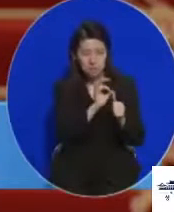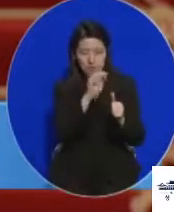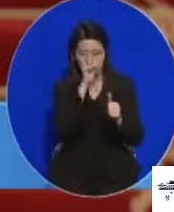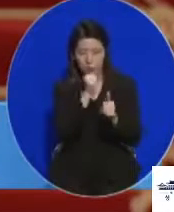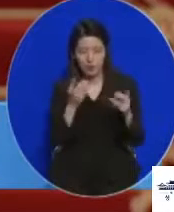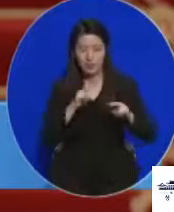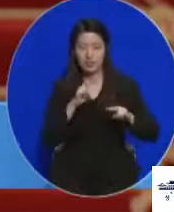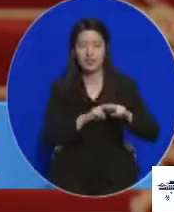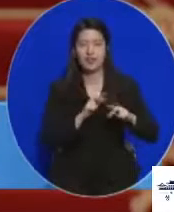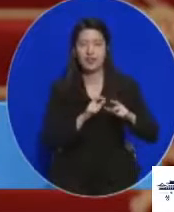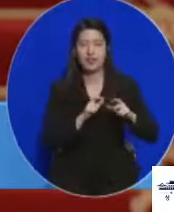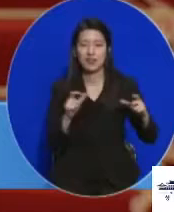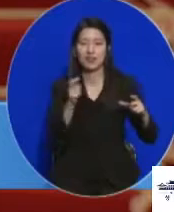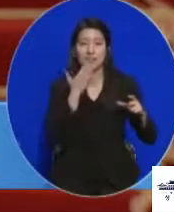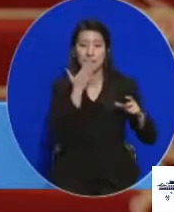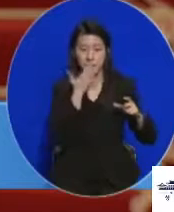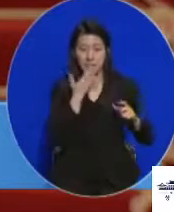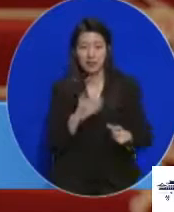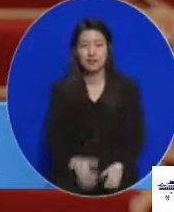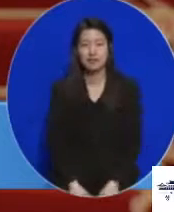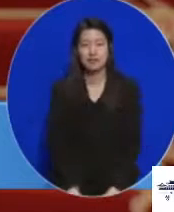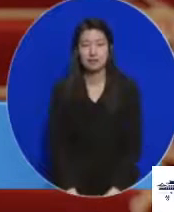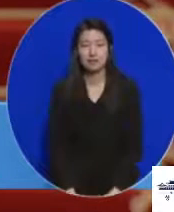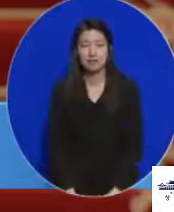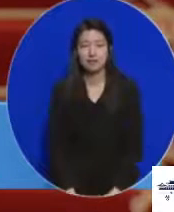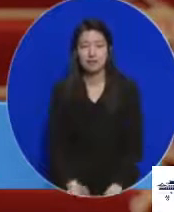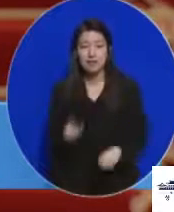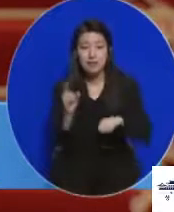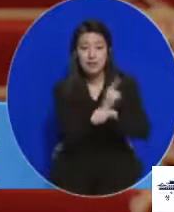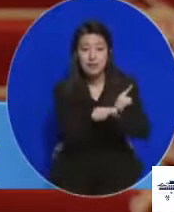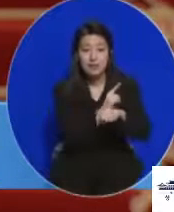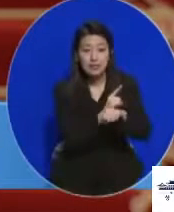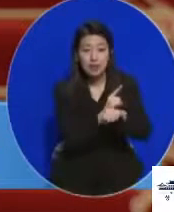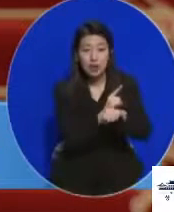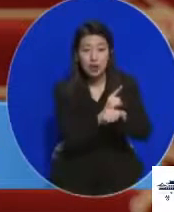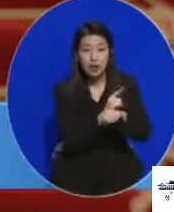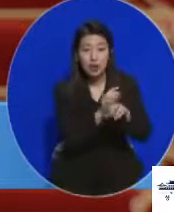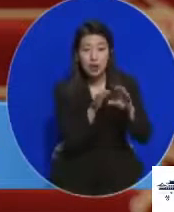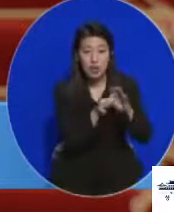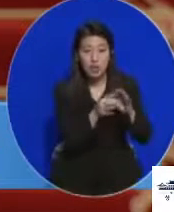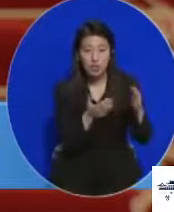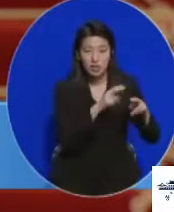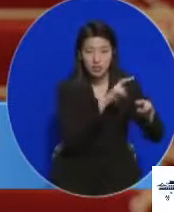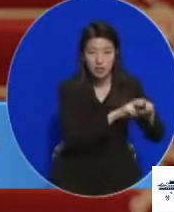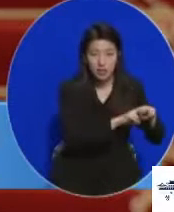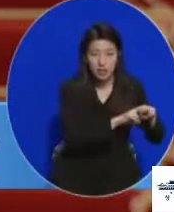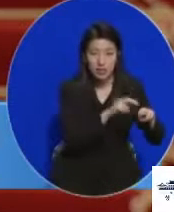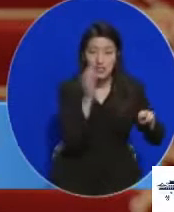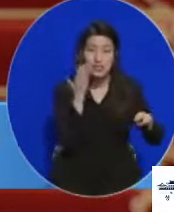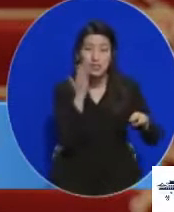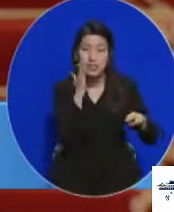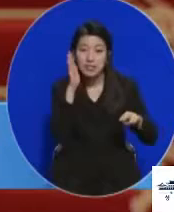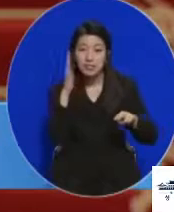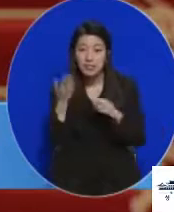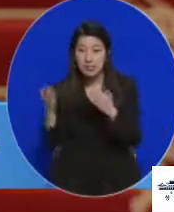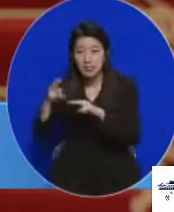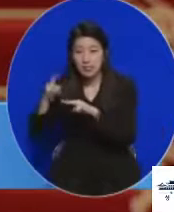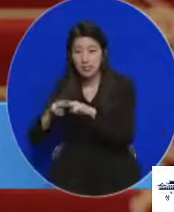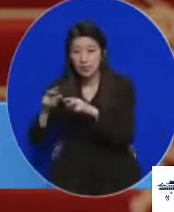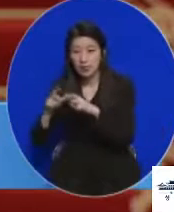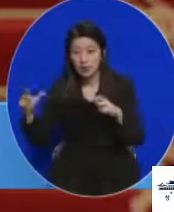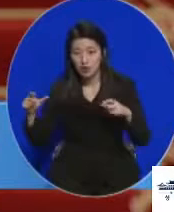창출될 것입니다 디지털 you'd 일과 그린 you'd 일은 국민의 삶의 질을 바꾸게 될